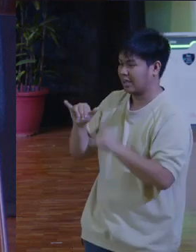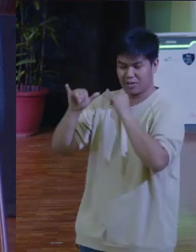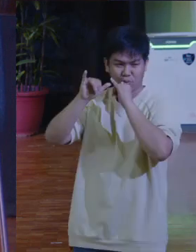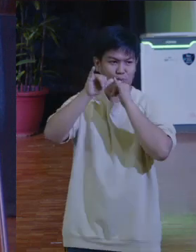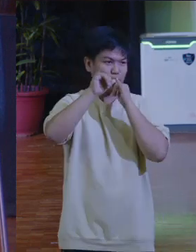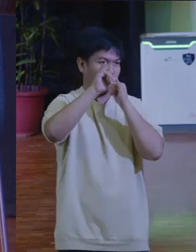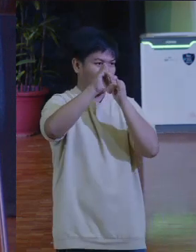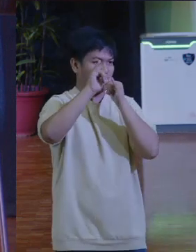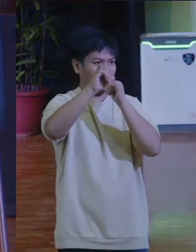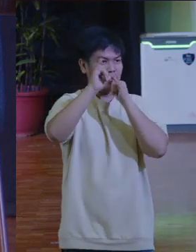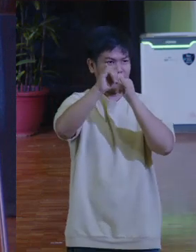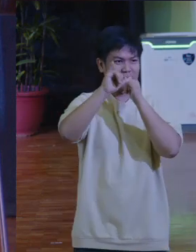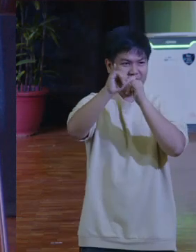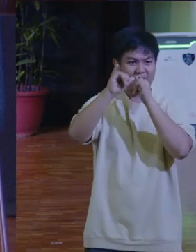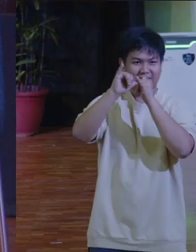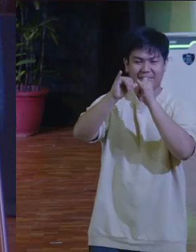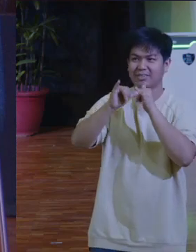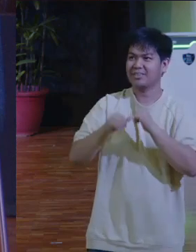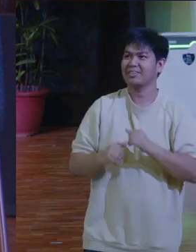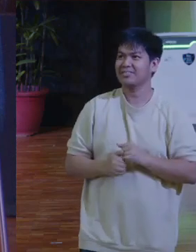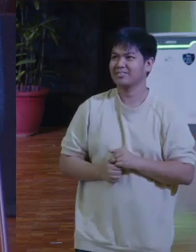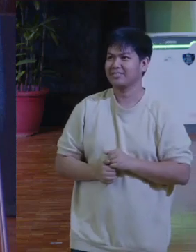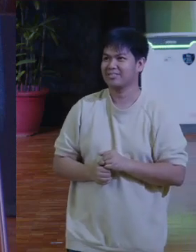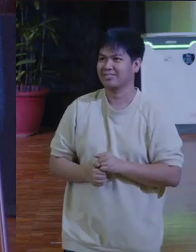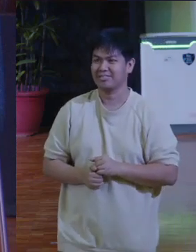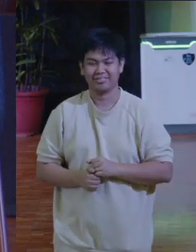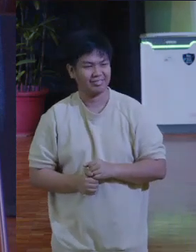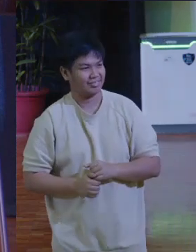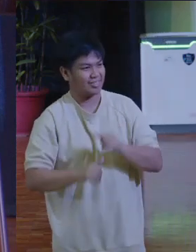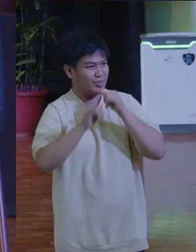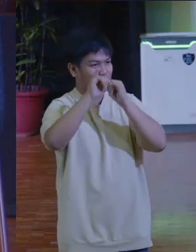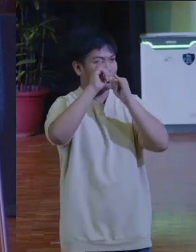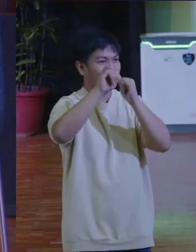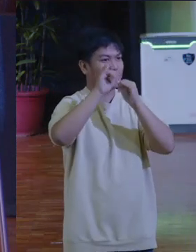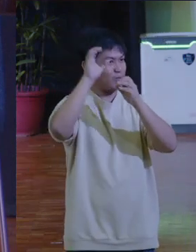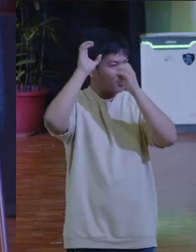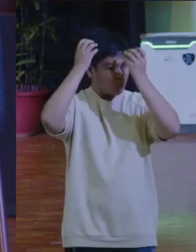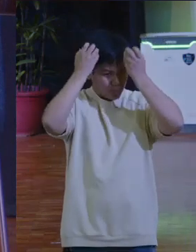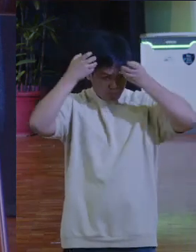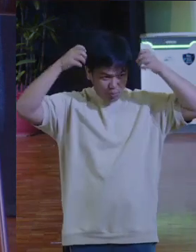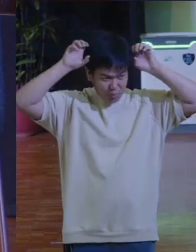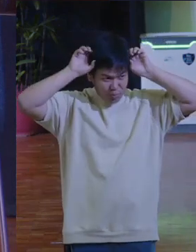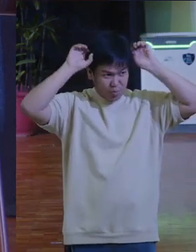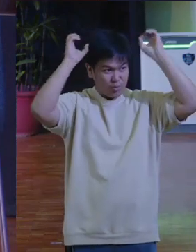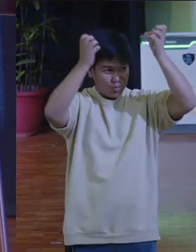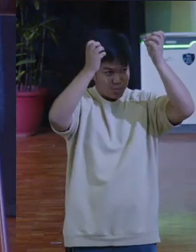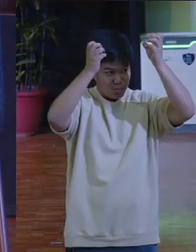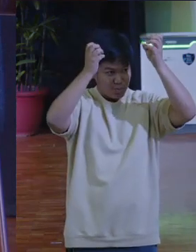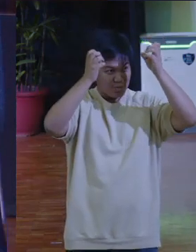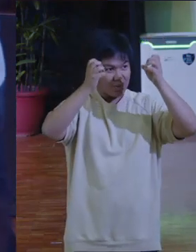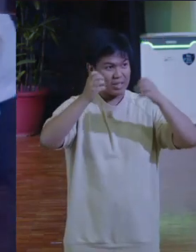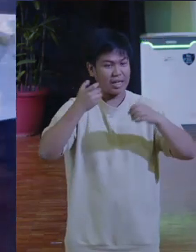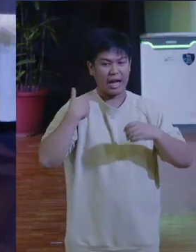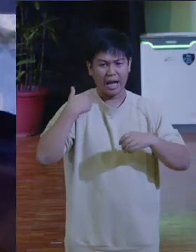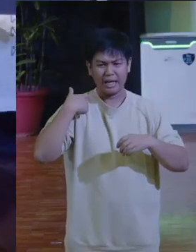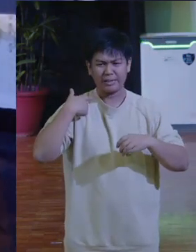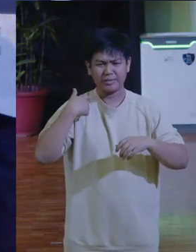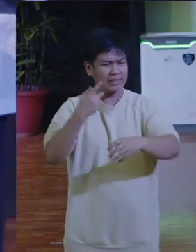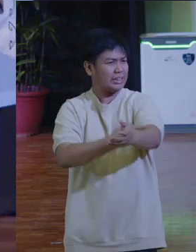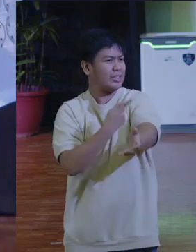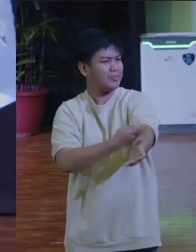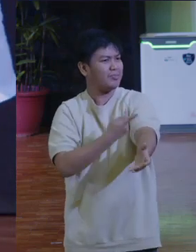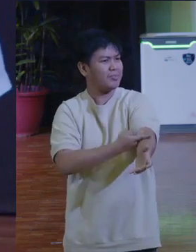trompeta. Ang Tagalog po kasi talaga ng trumpet, pakakak, no? Pero sige na, trompeta. Patutunugin nila